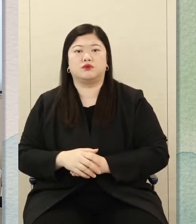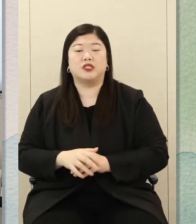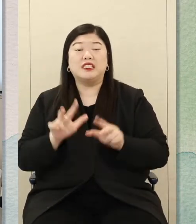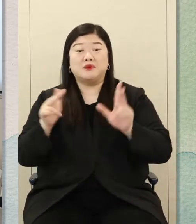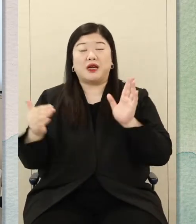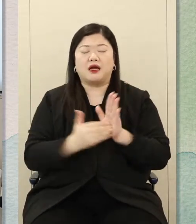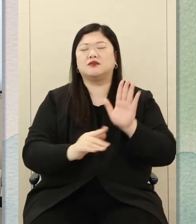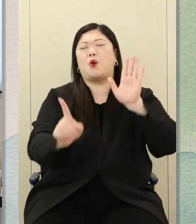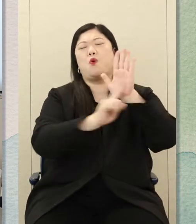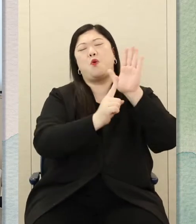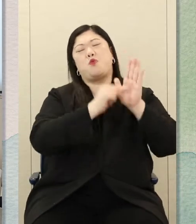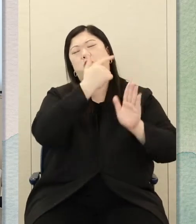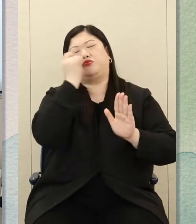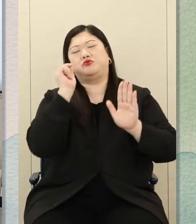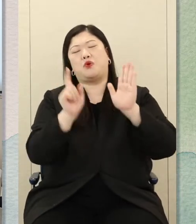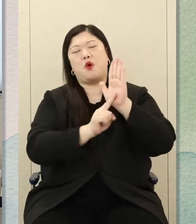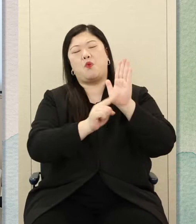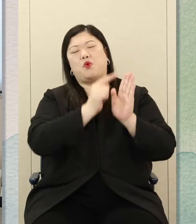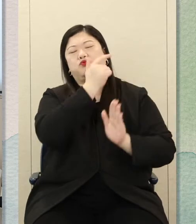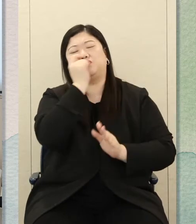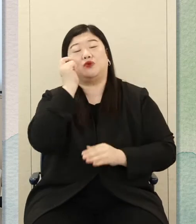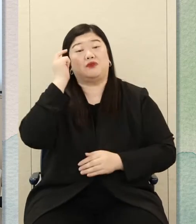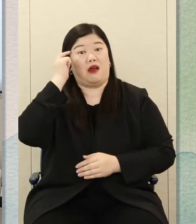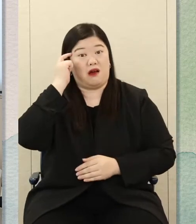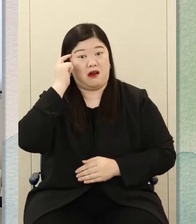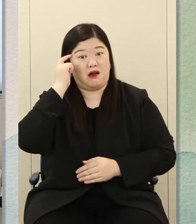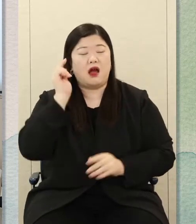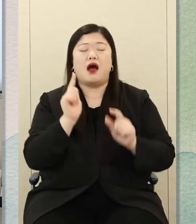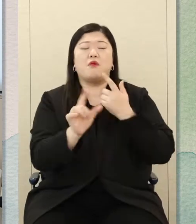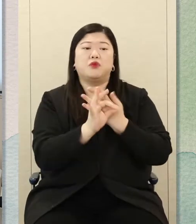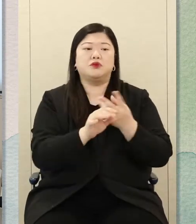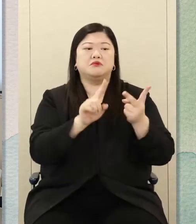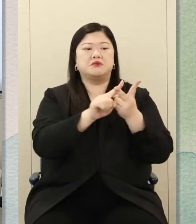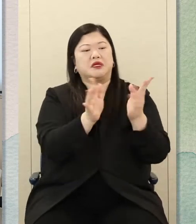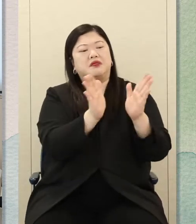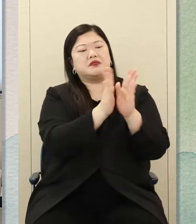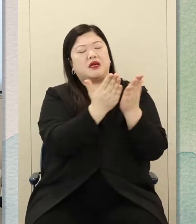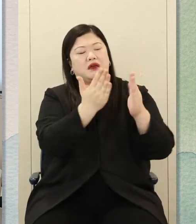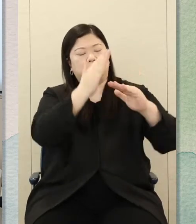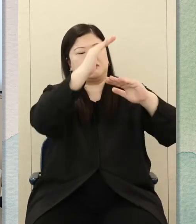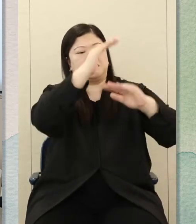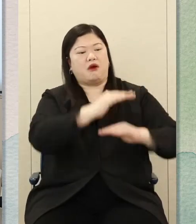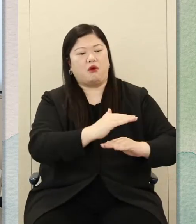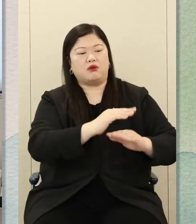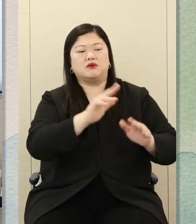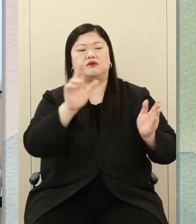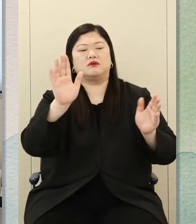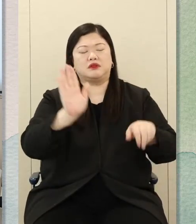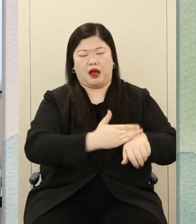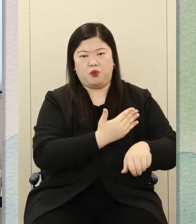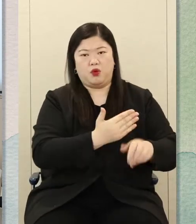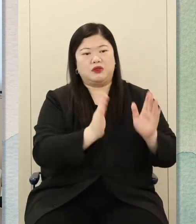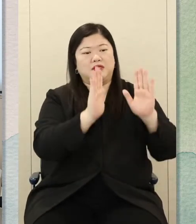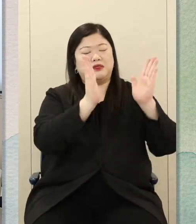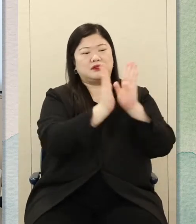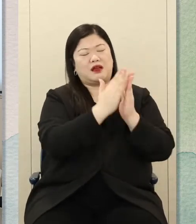생각을 했었는데, 컨텐츠의 문제만으로는 도저히 이 책 생태계의 위기를 해결할 수가